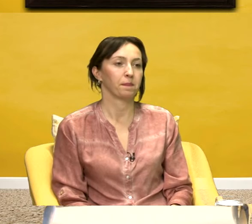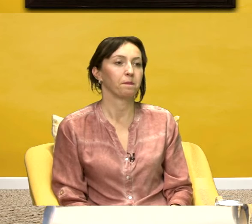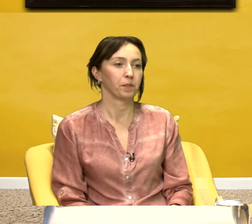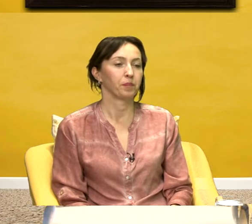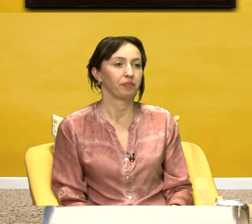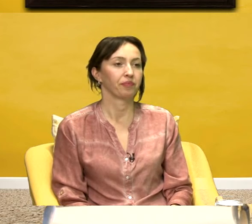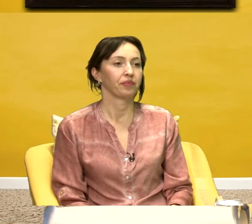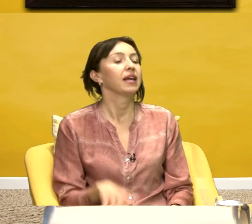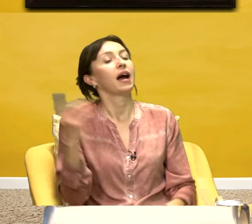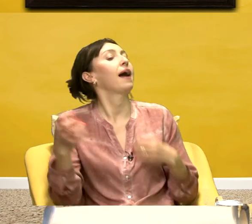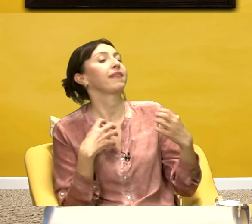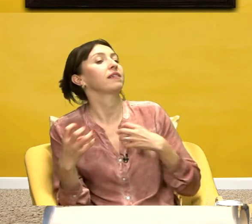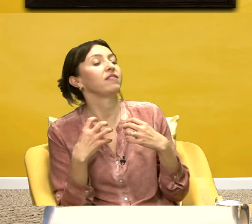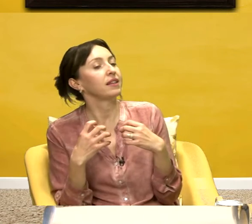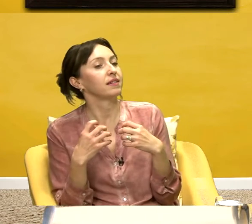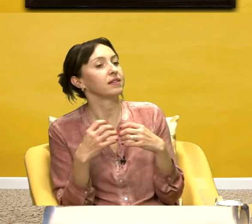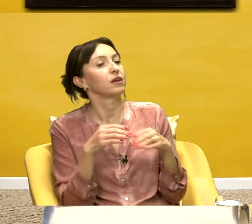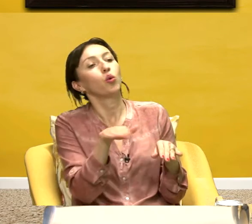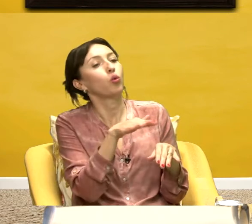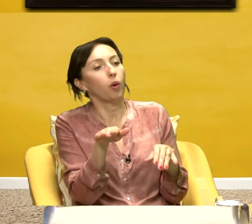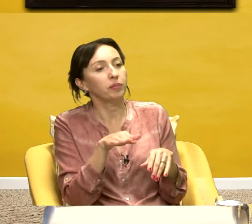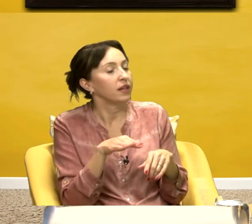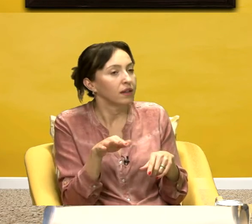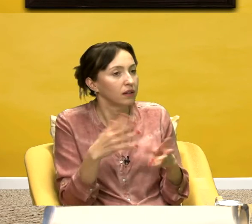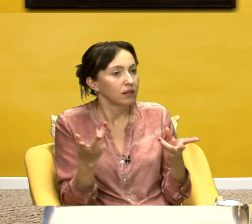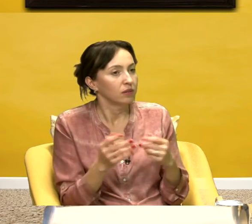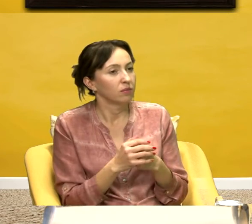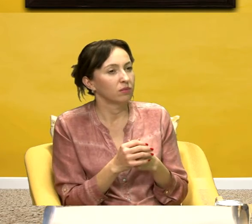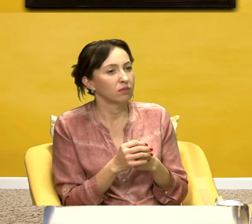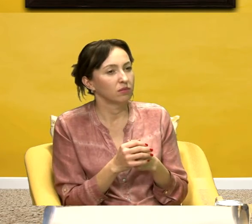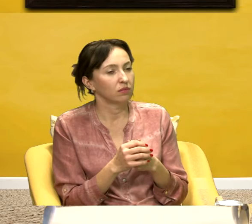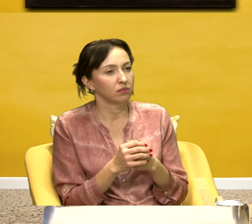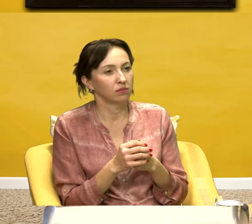Da. Alte activități cu copii.